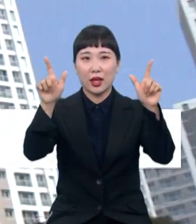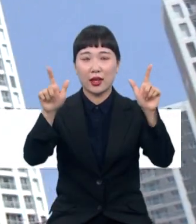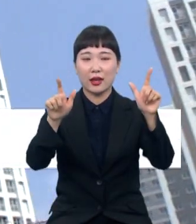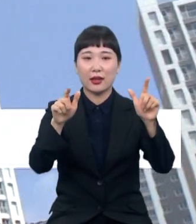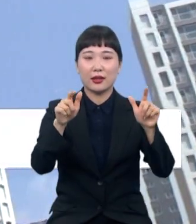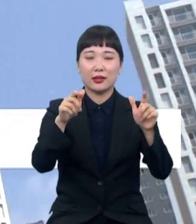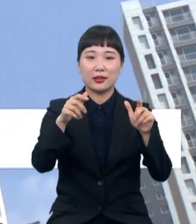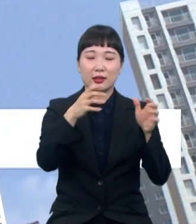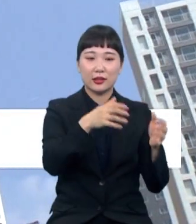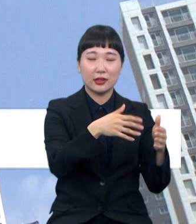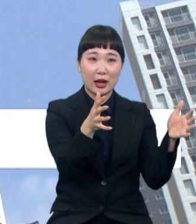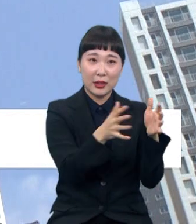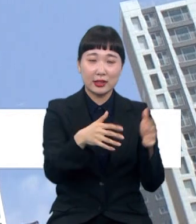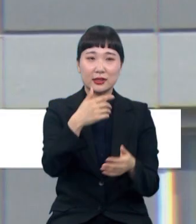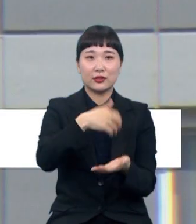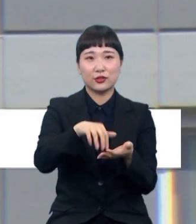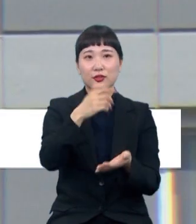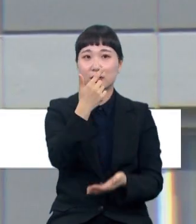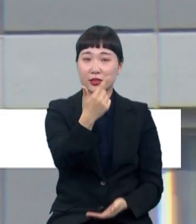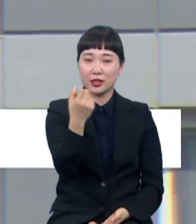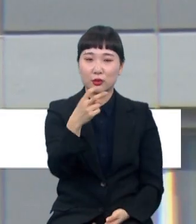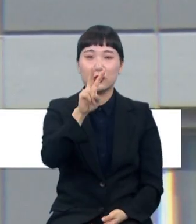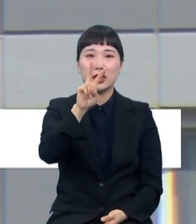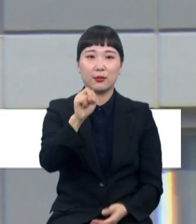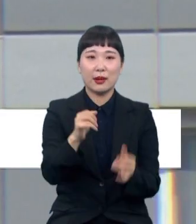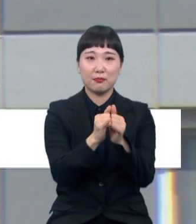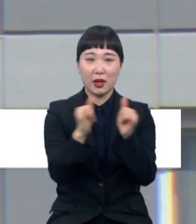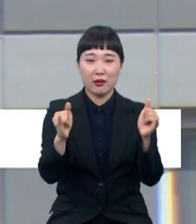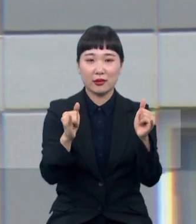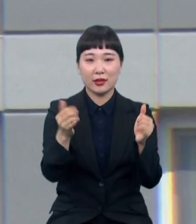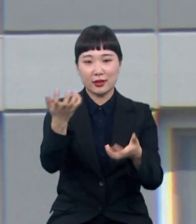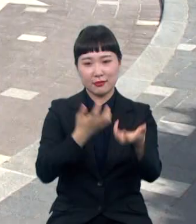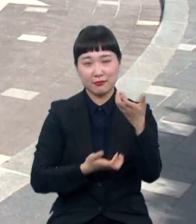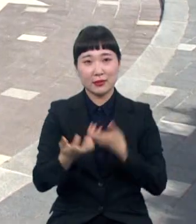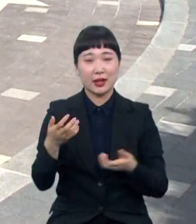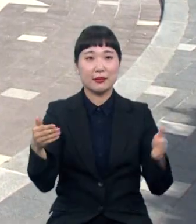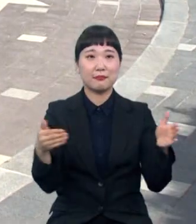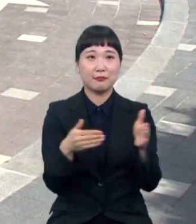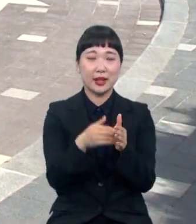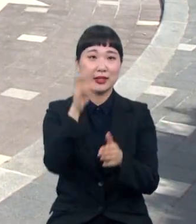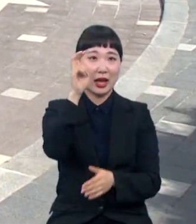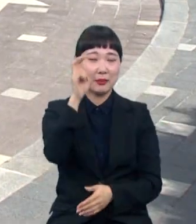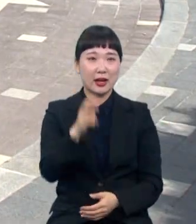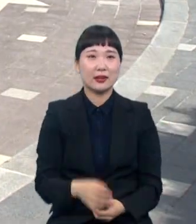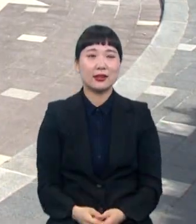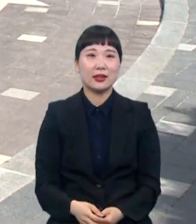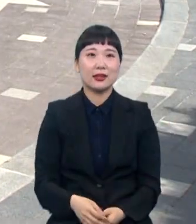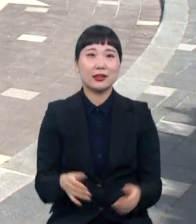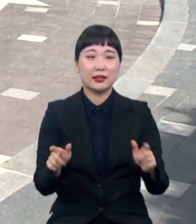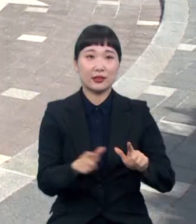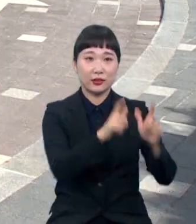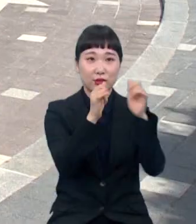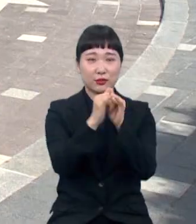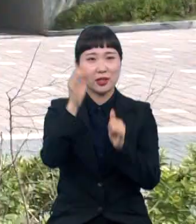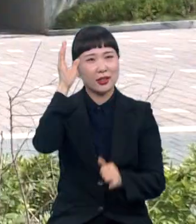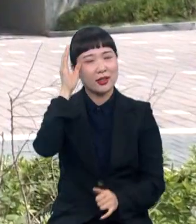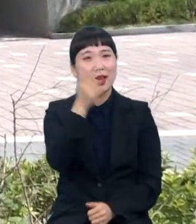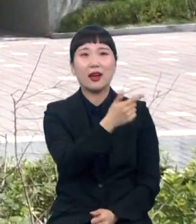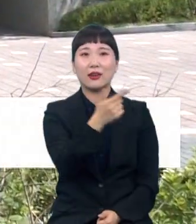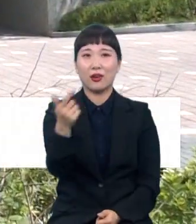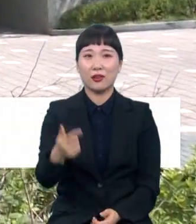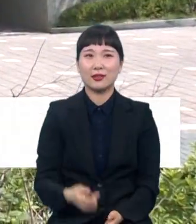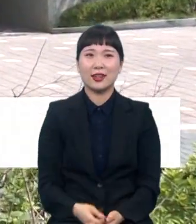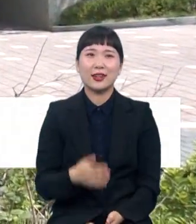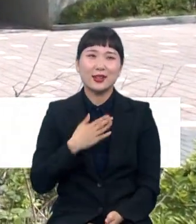단지에 8천여 세대, 2만여 명이 입주를 마칠 예정입니다. 입주민들의 기대도 큽니다. 저도